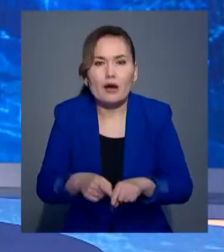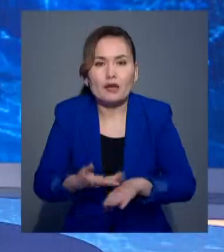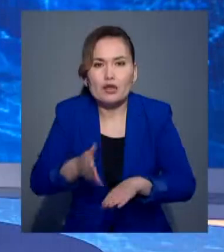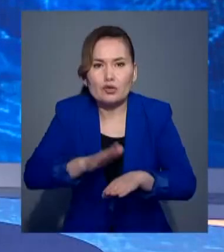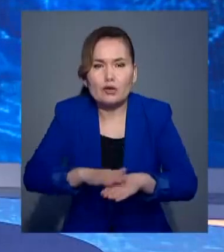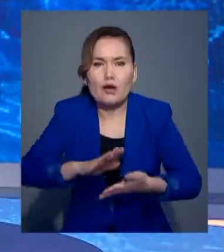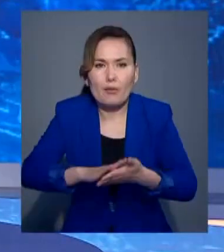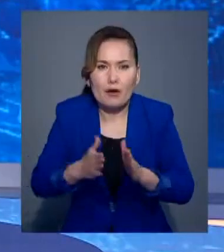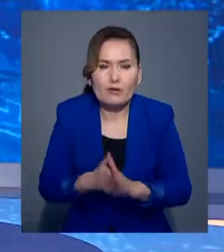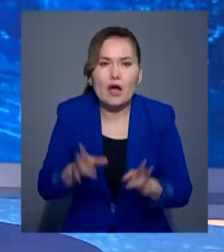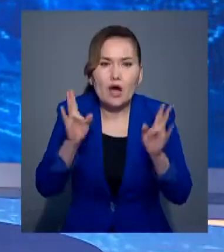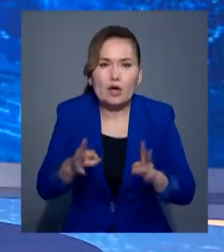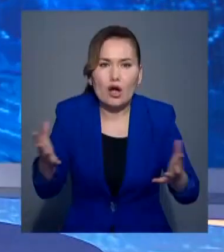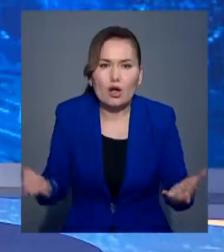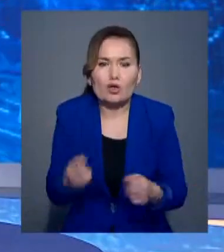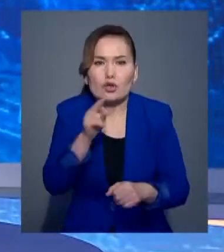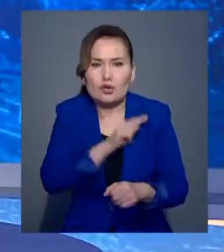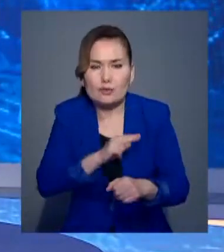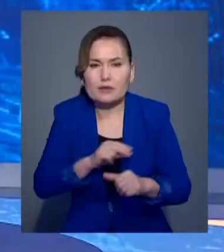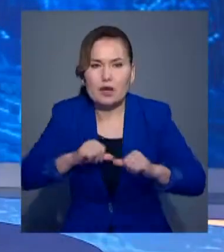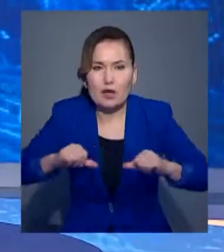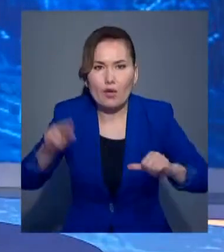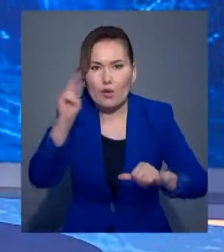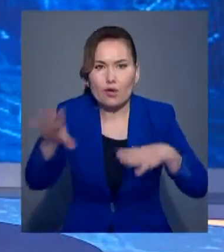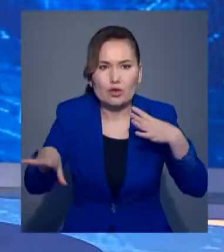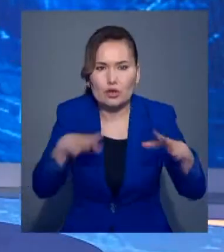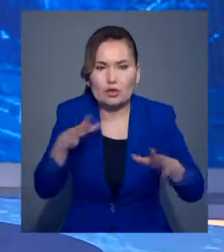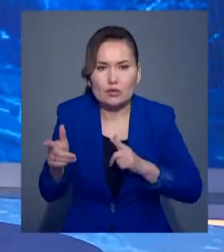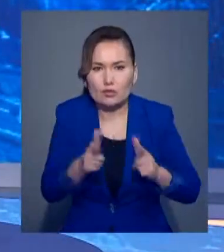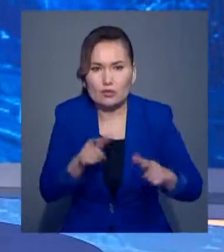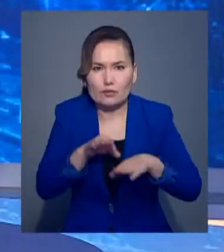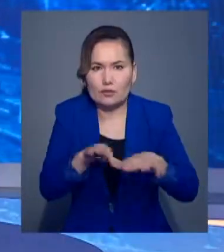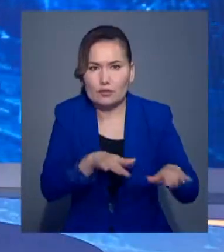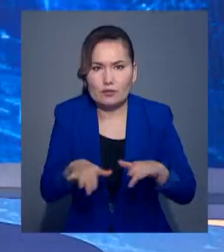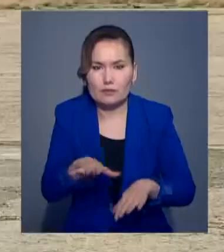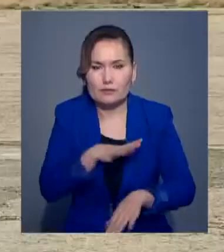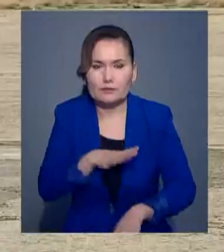жағдай кезіндегі құтқару жұмыстарын пысықтап, оқу жаттығу өткізді.